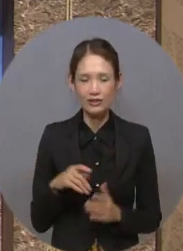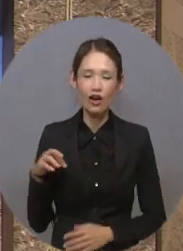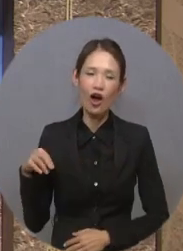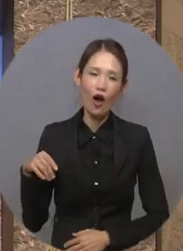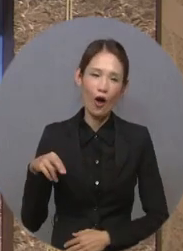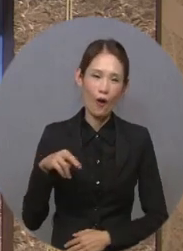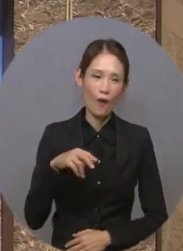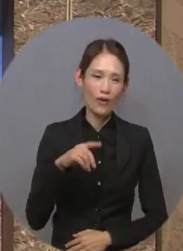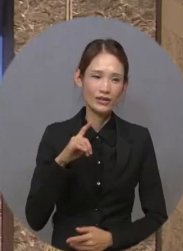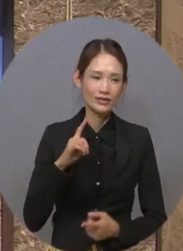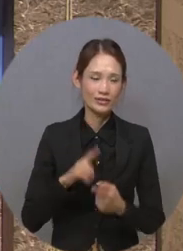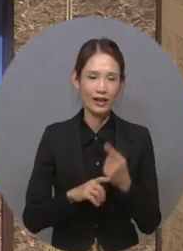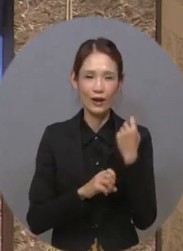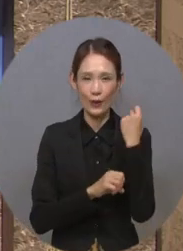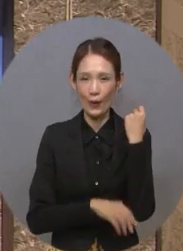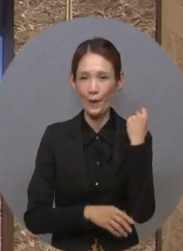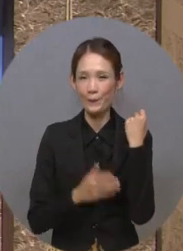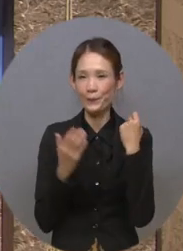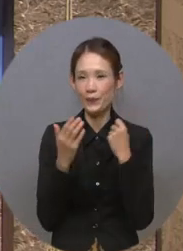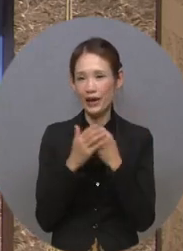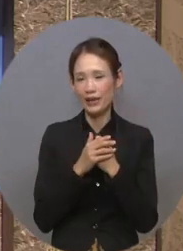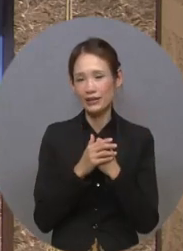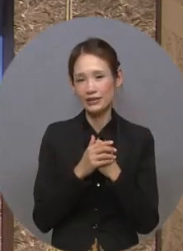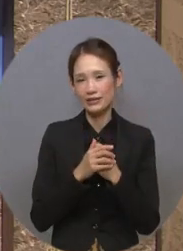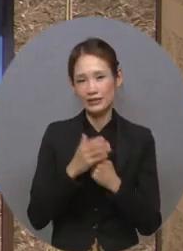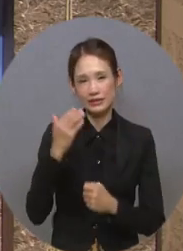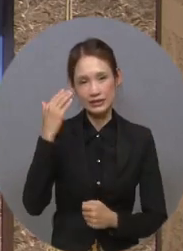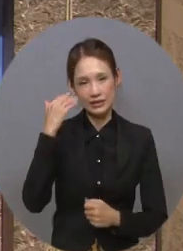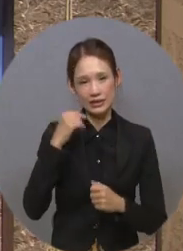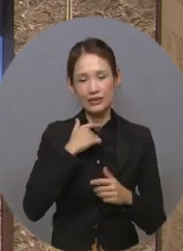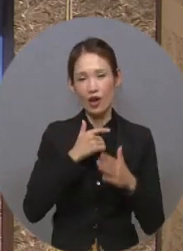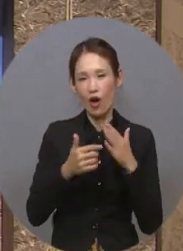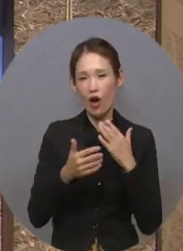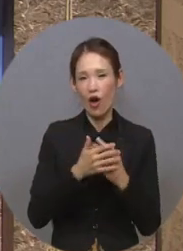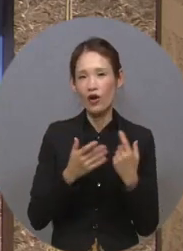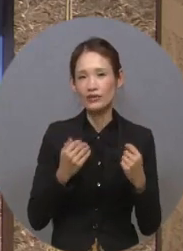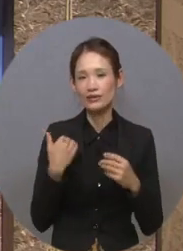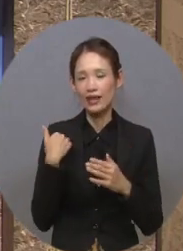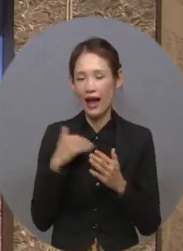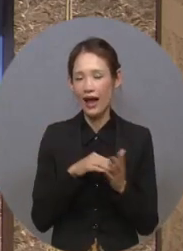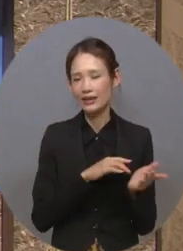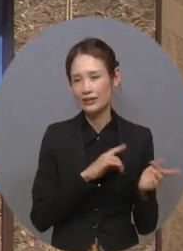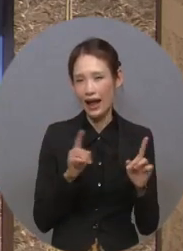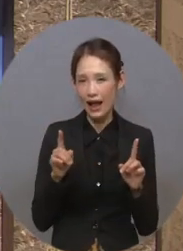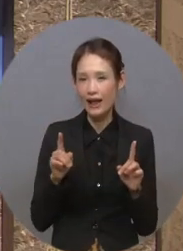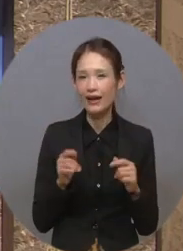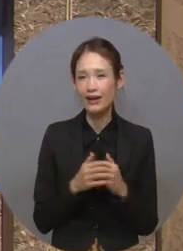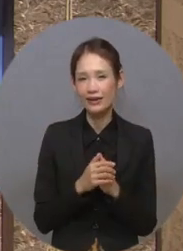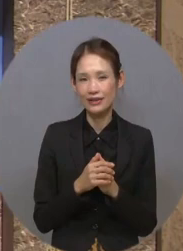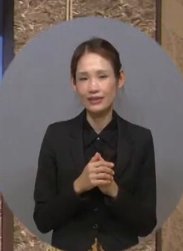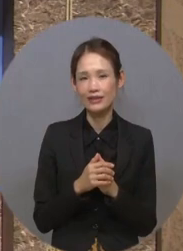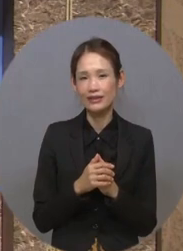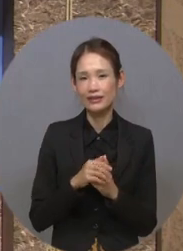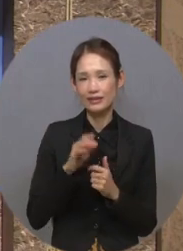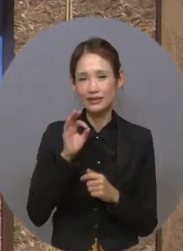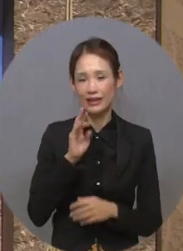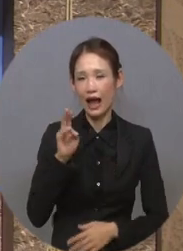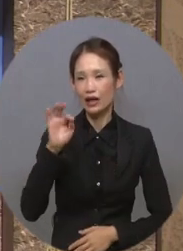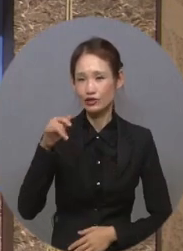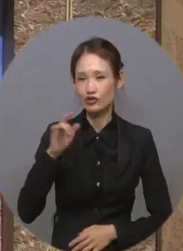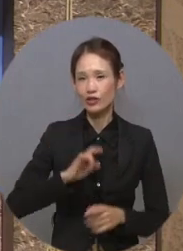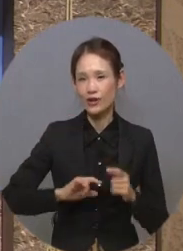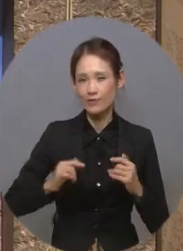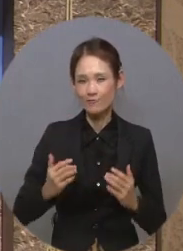지금까지 걸어온 그런 그 배경이나 또 경험 같은 거를 잘 살려서 더 양주가